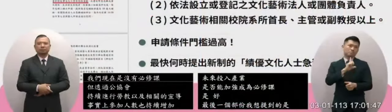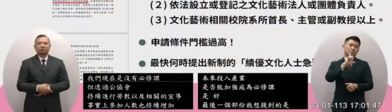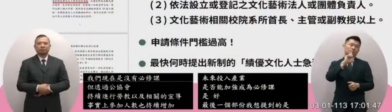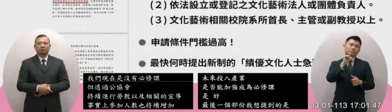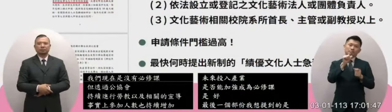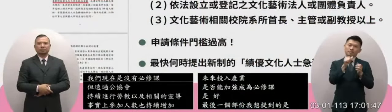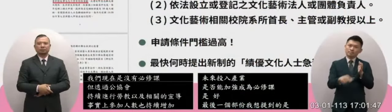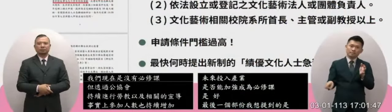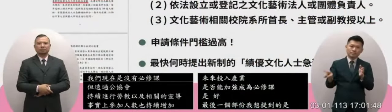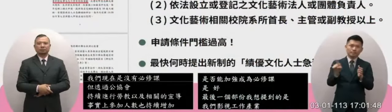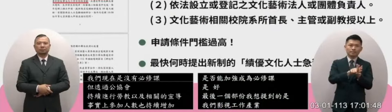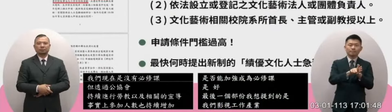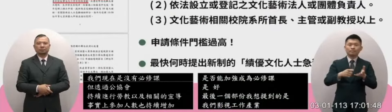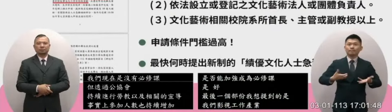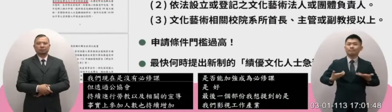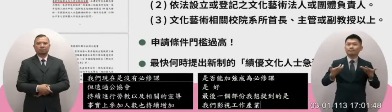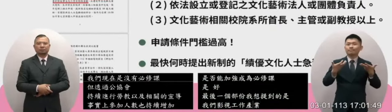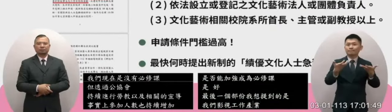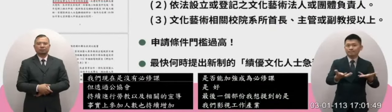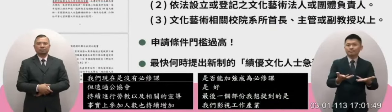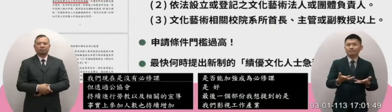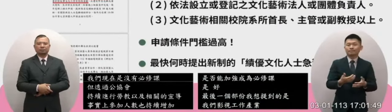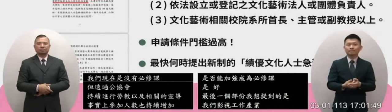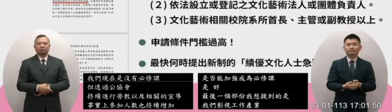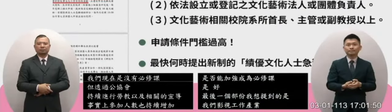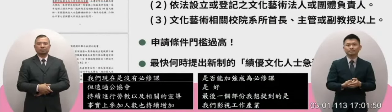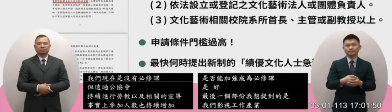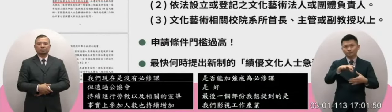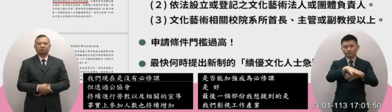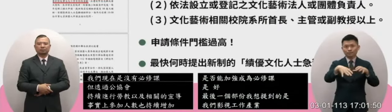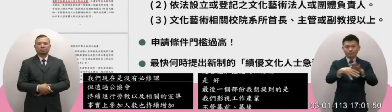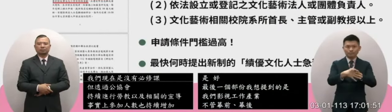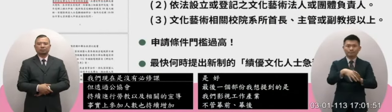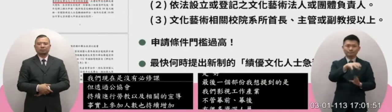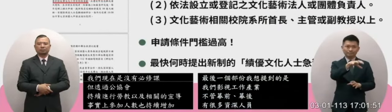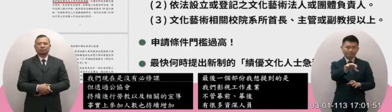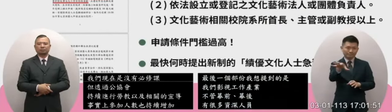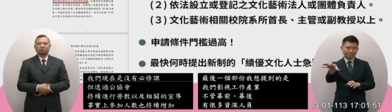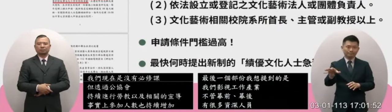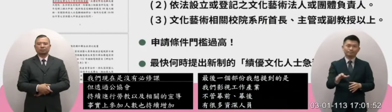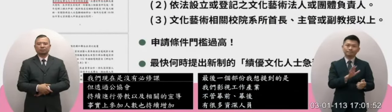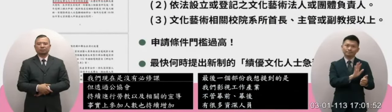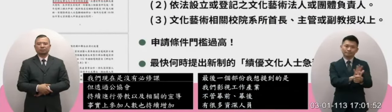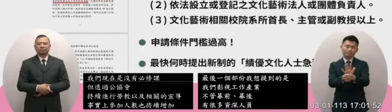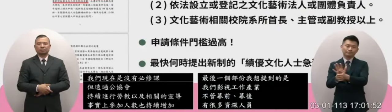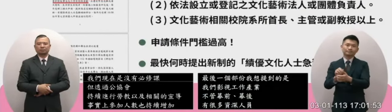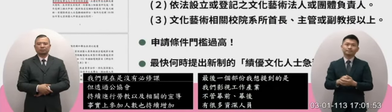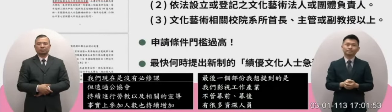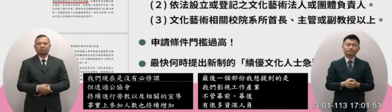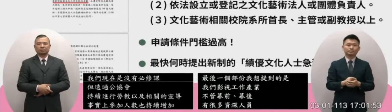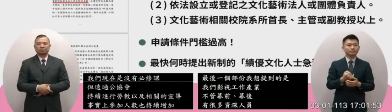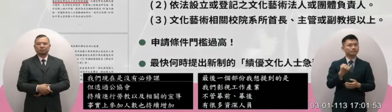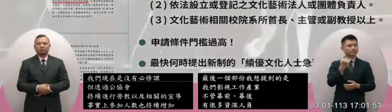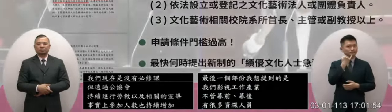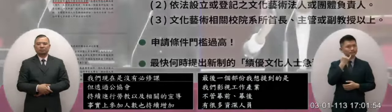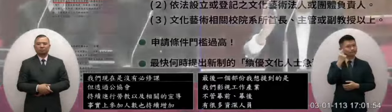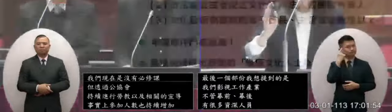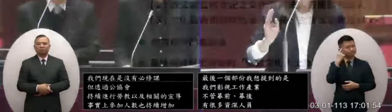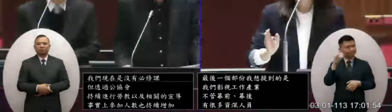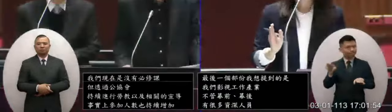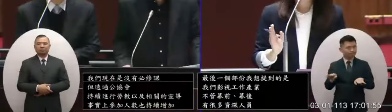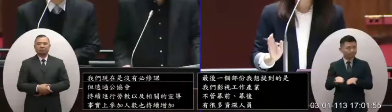辈子为台湾贡献，尤其是在这样子的一个影视文化的一个平台当中哦。那我们是不是能够启动一